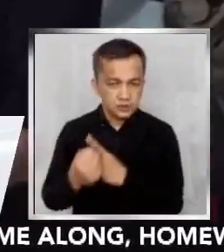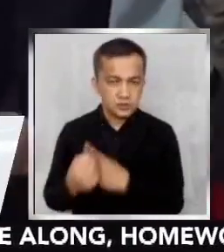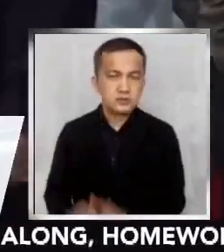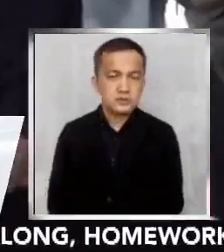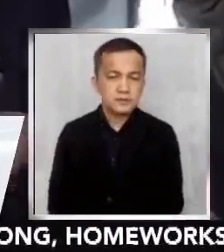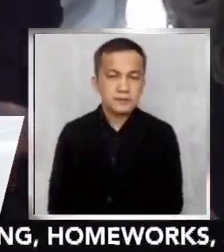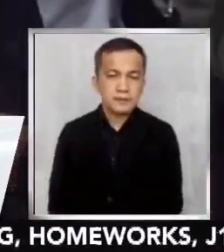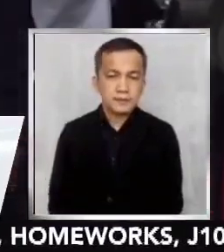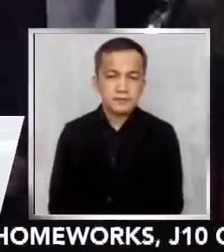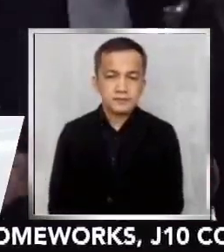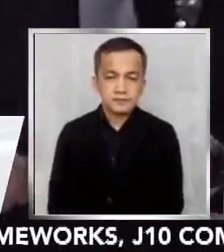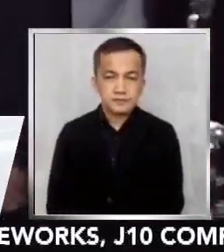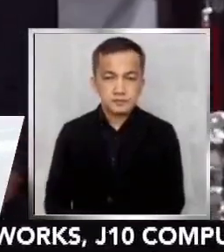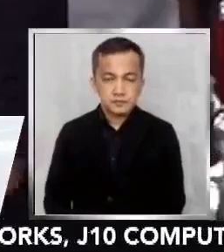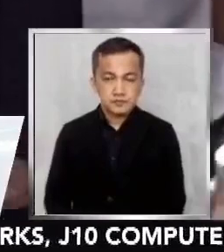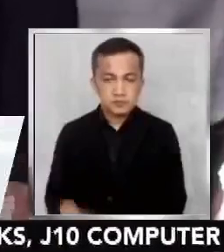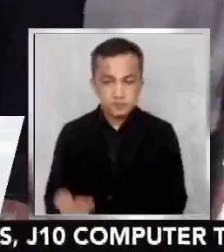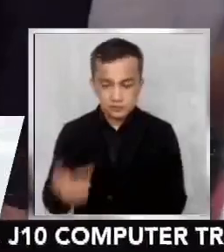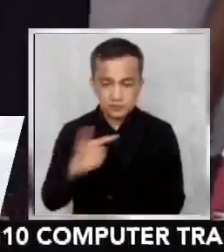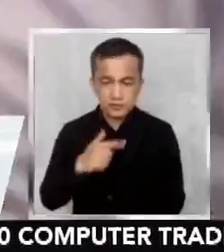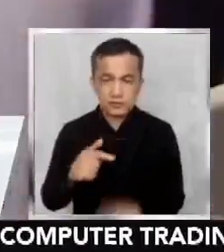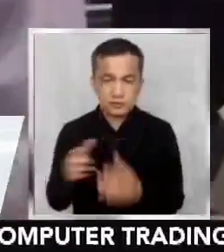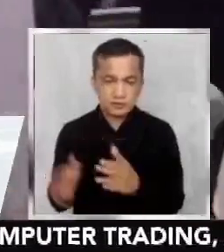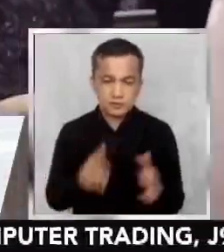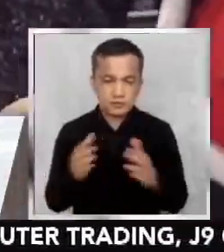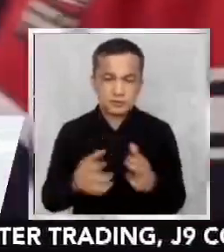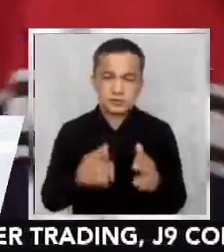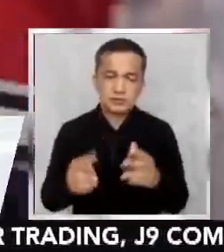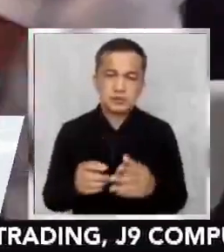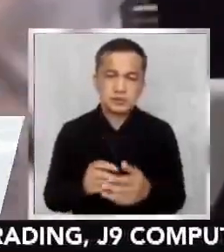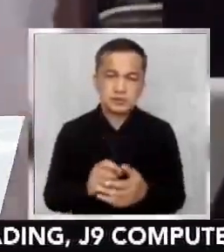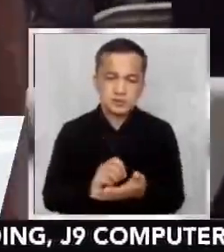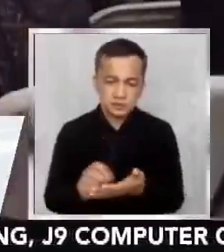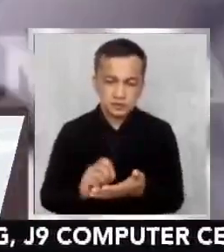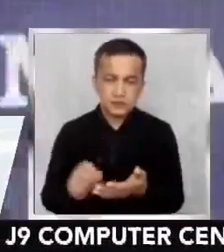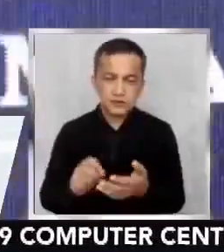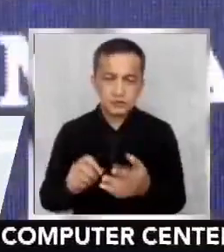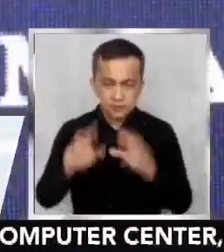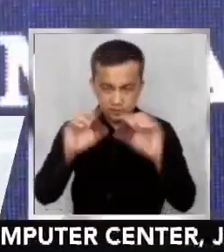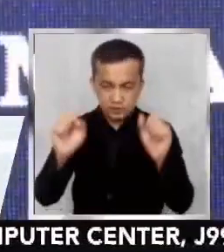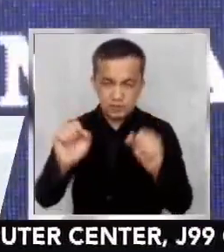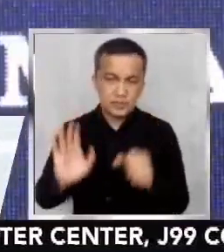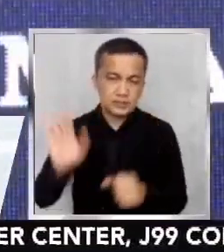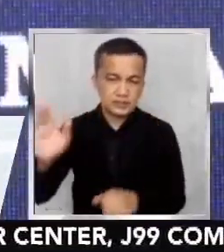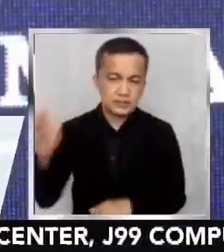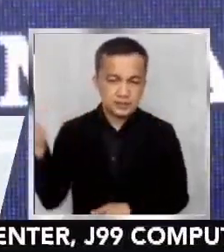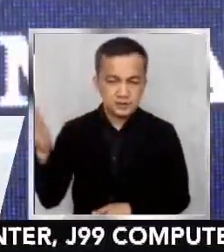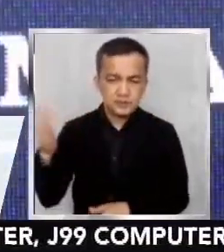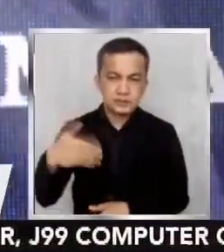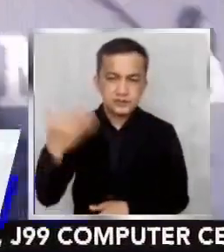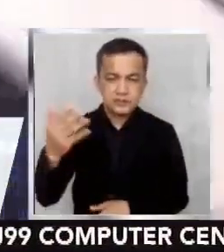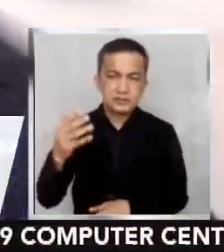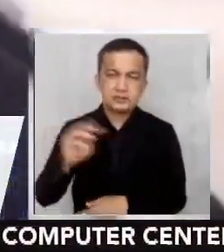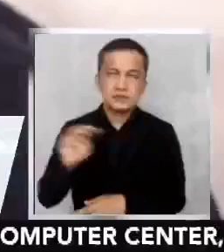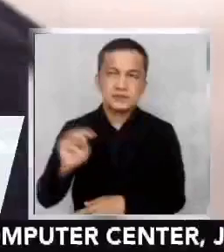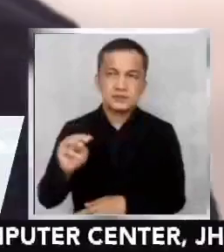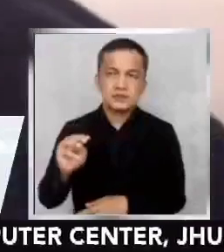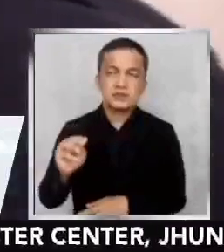Tinatapos pa raw sa ngayon ng Pangulo ang kanyang speech para sa susunod na Lunes. Ang mga opisyal naman ng Kongreso at